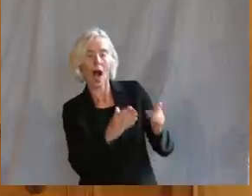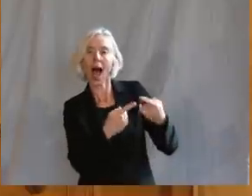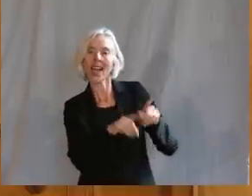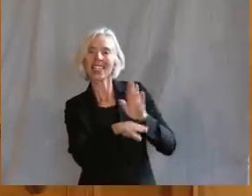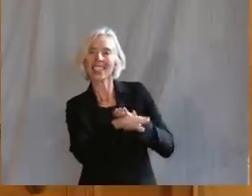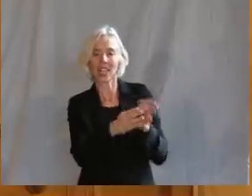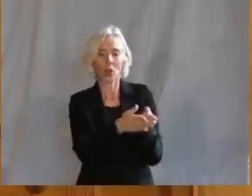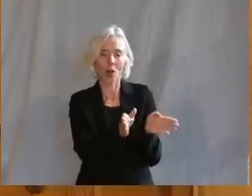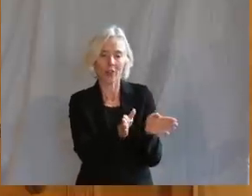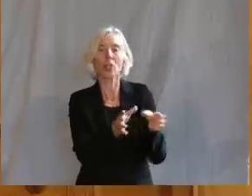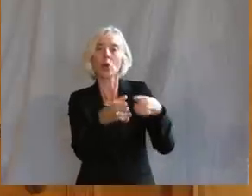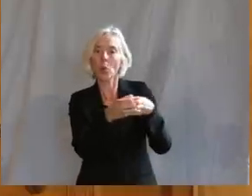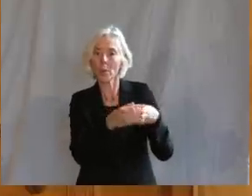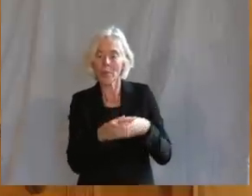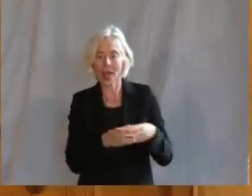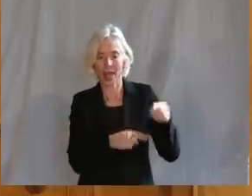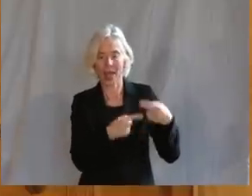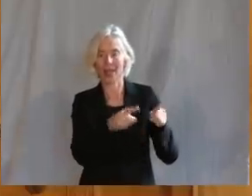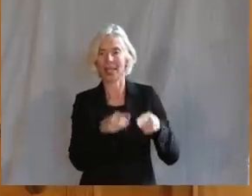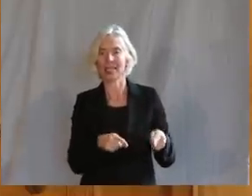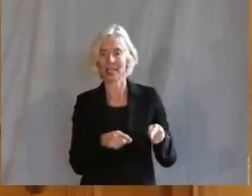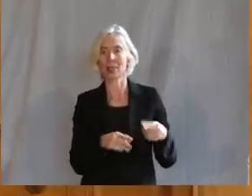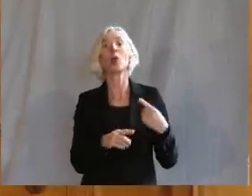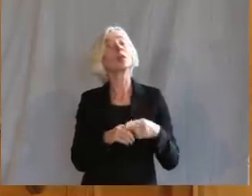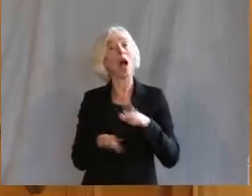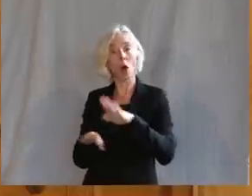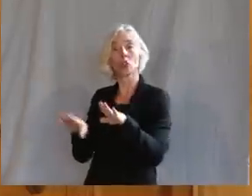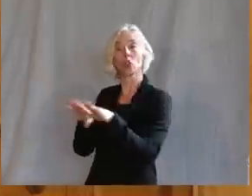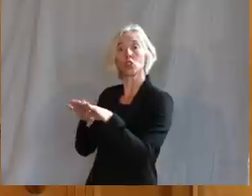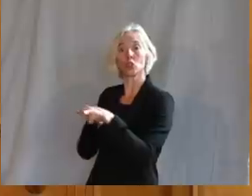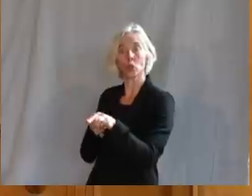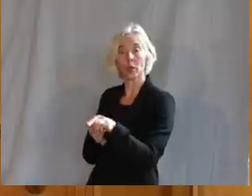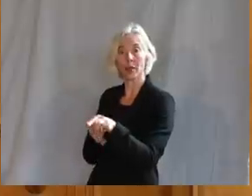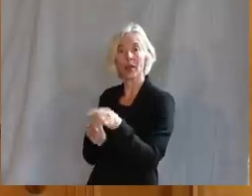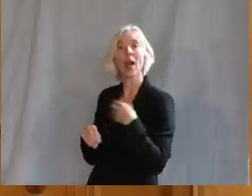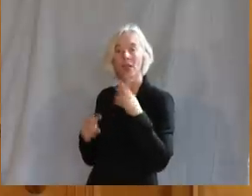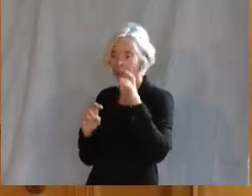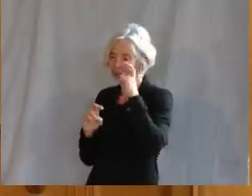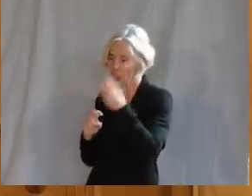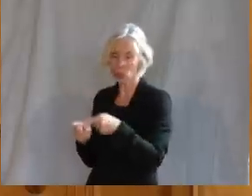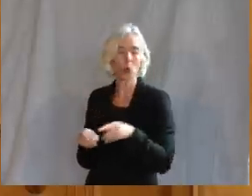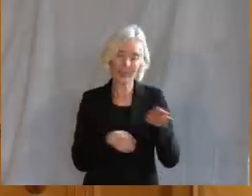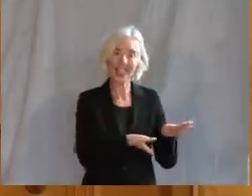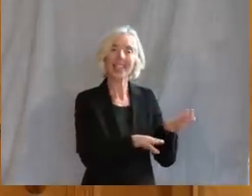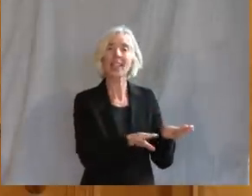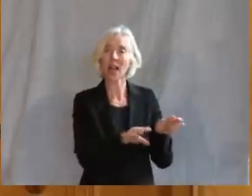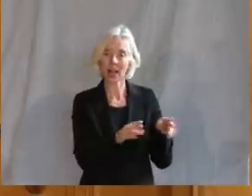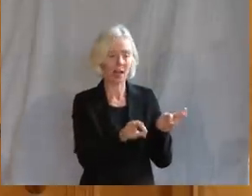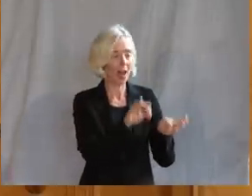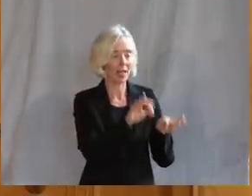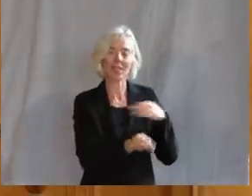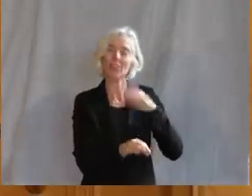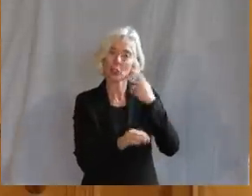auch, und das gilt sowohl für Kitas als auch für Schulen, auf Feste und Veranstaltungen in der nächsten Zeit